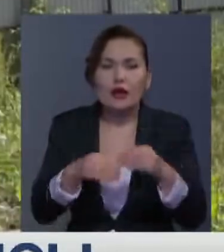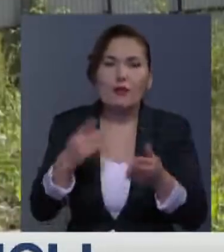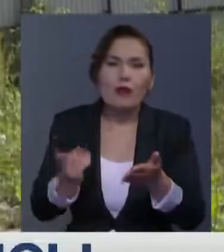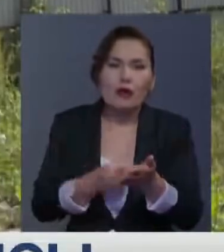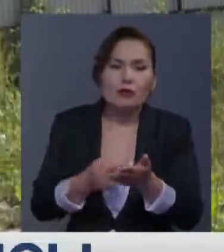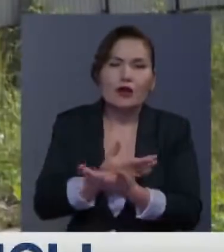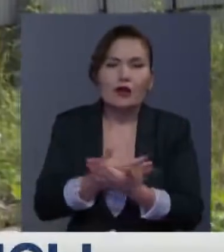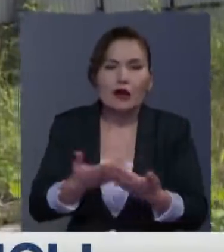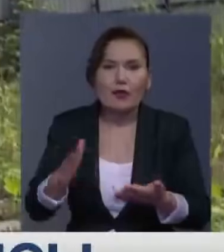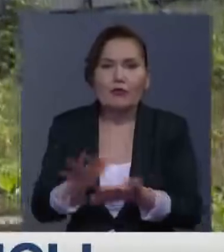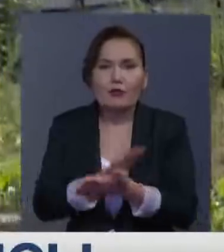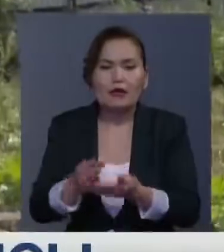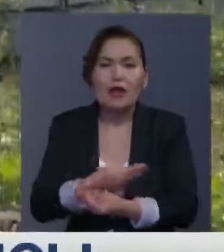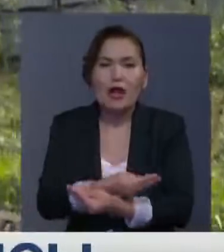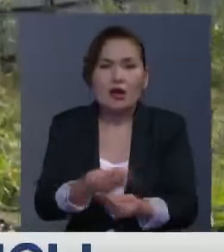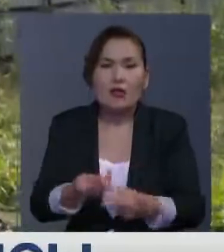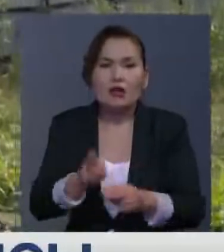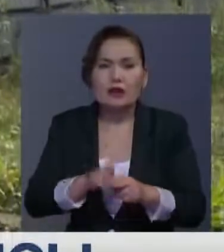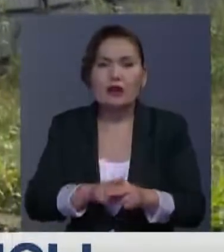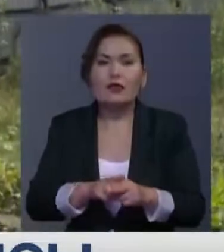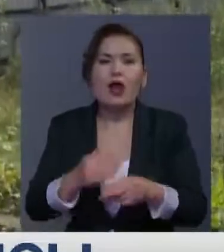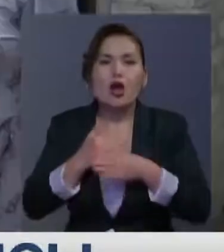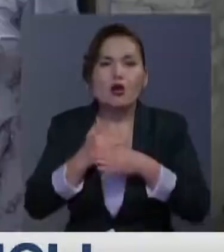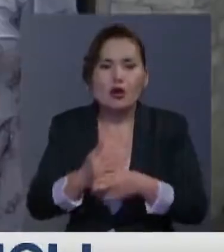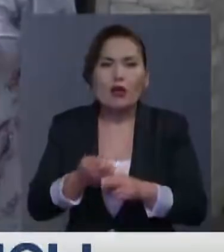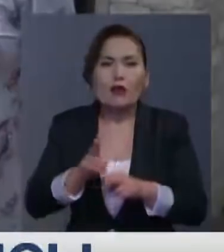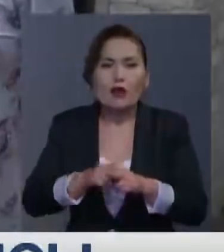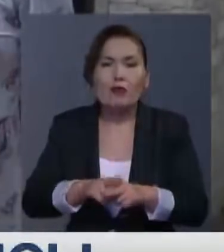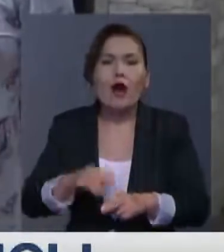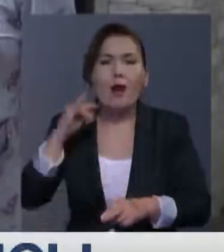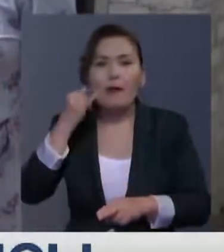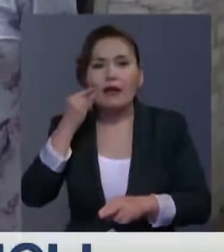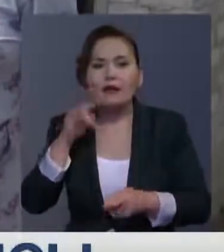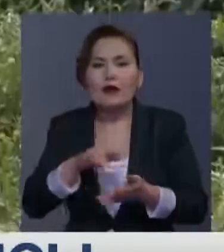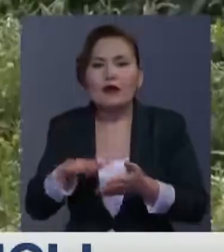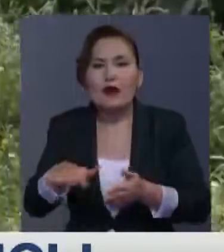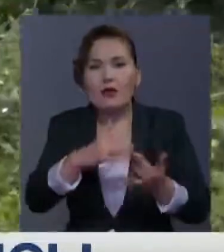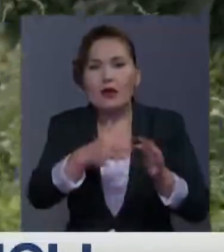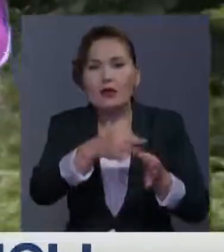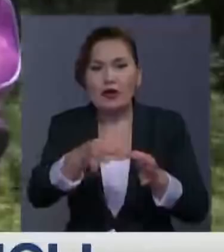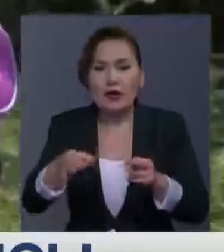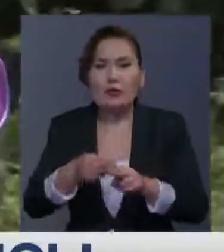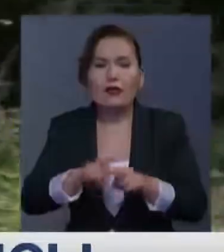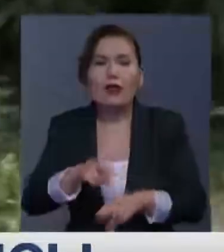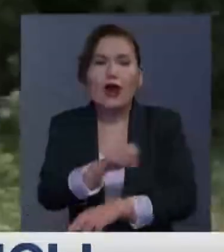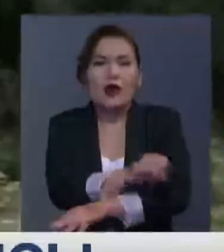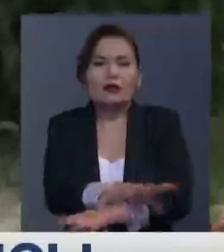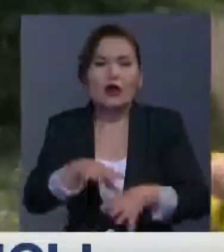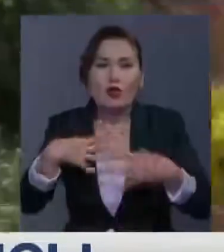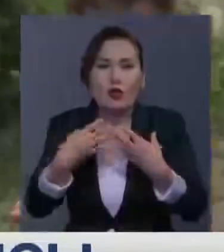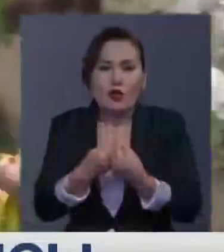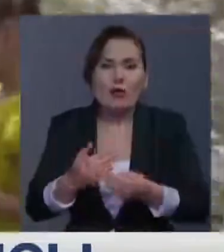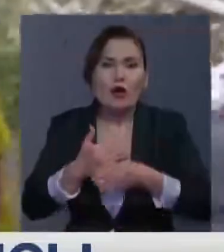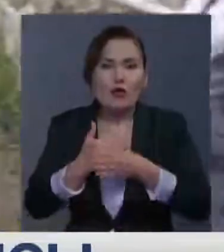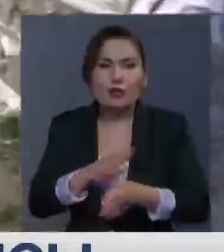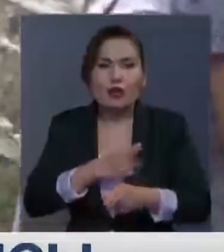де қажет заттарын жеткізіп берді. Әзірге көмек жетекші Кенжекөл және Павлодарская елді мекендерінің аз қамтылған отбасыларына